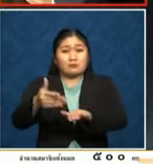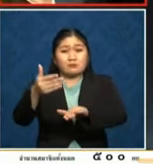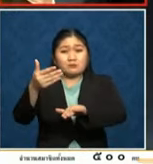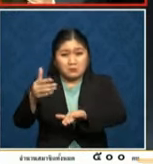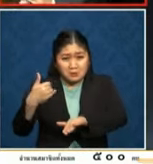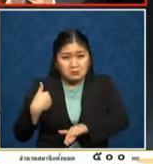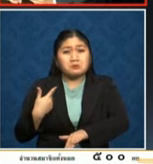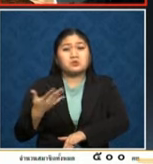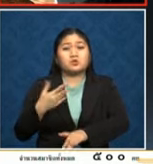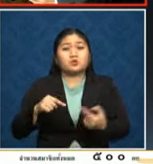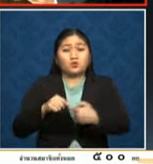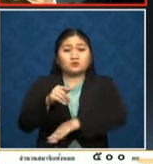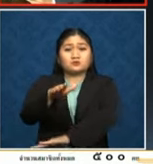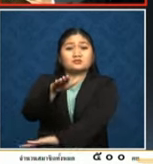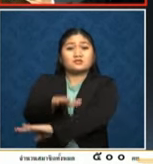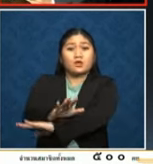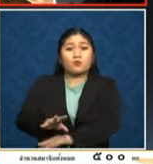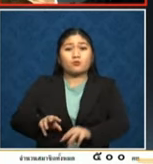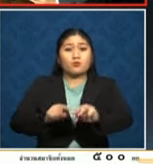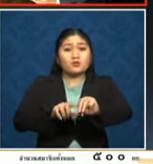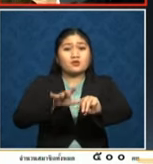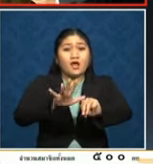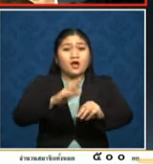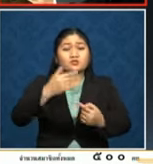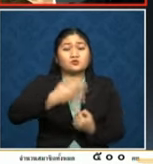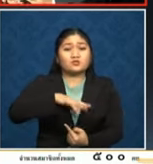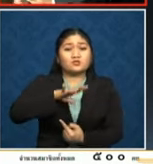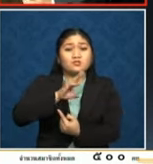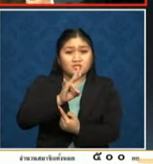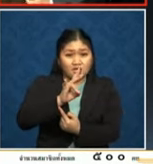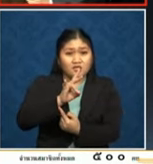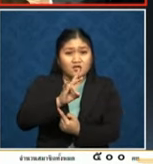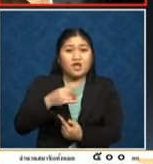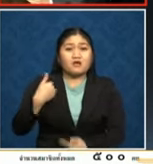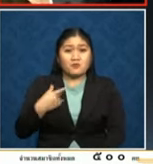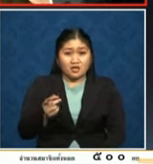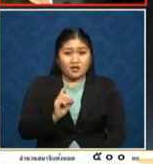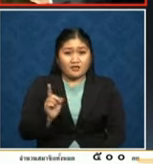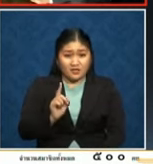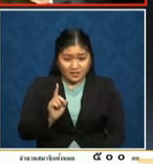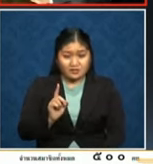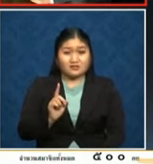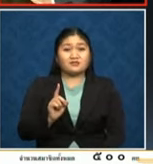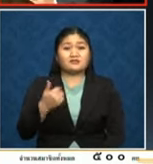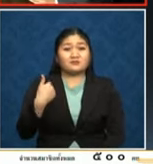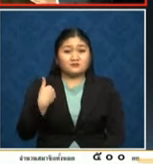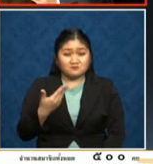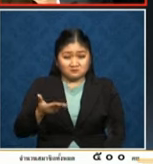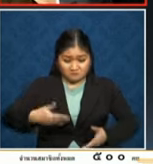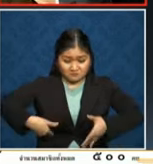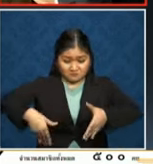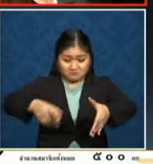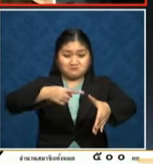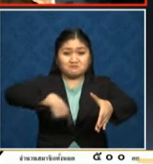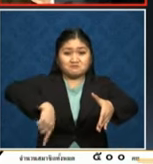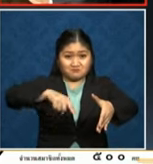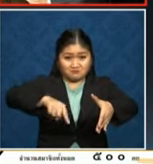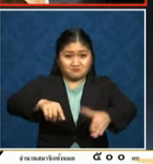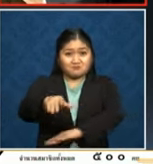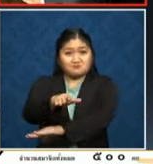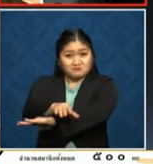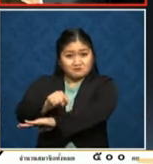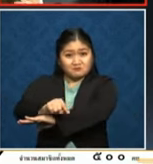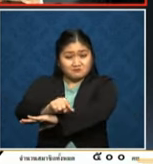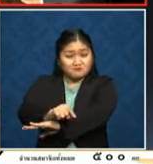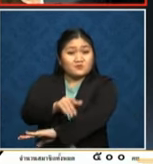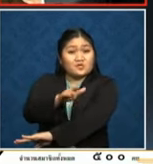เวณ4แยกหมู่5ซอย7ภูขำหวานตำบลทานเกษมอำเภอพระพุทธบาทช่วงถนนสายเอ